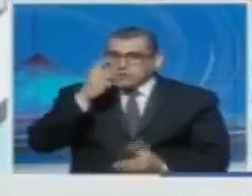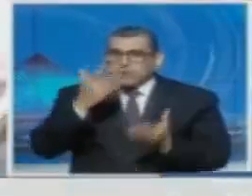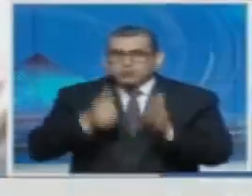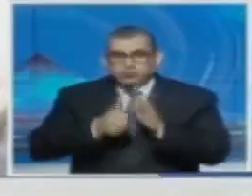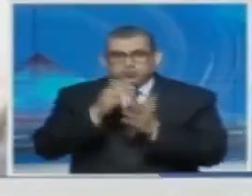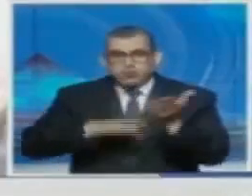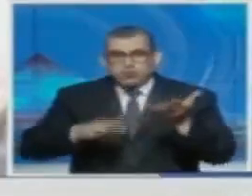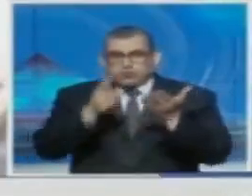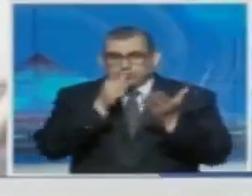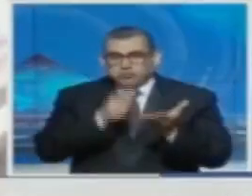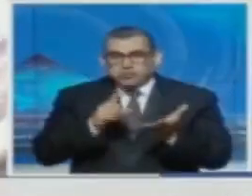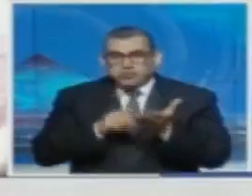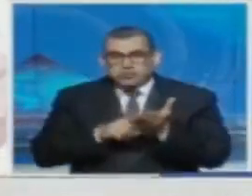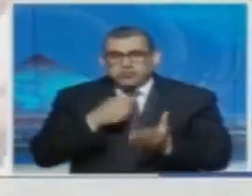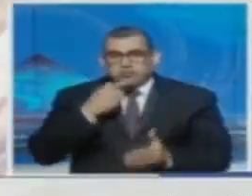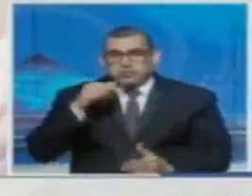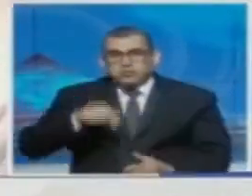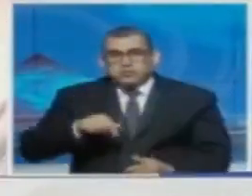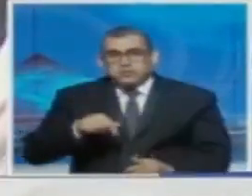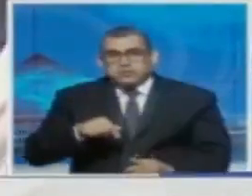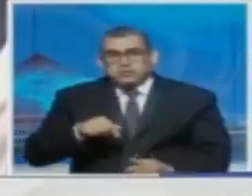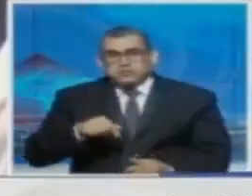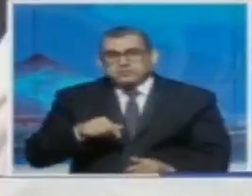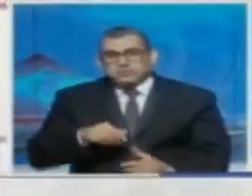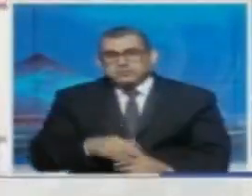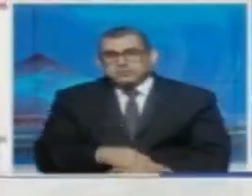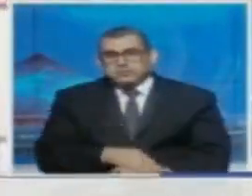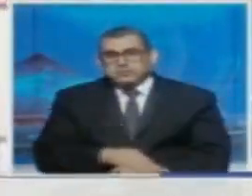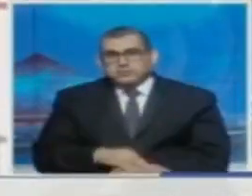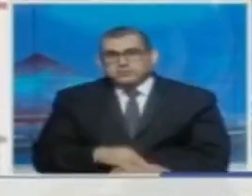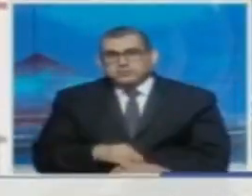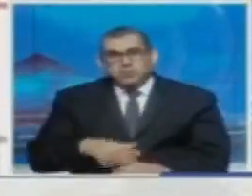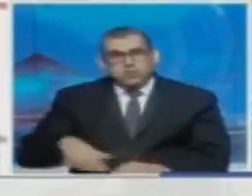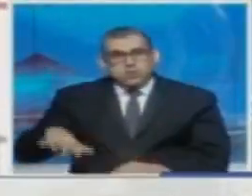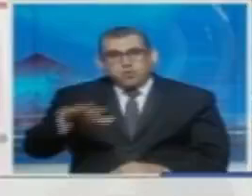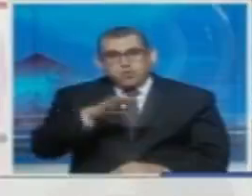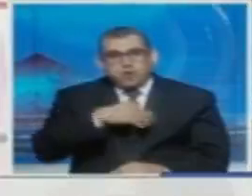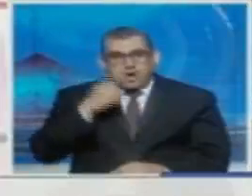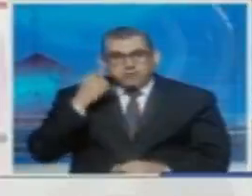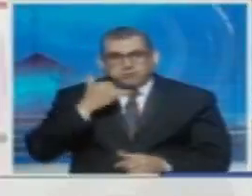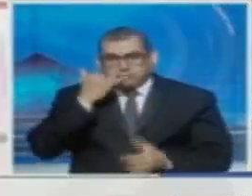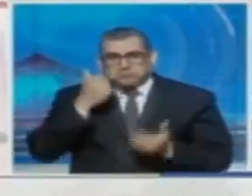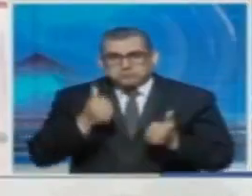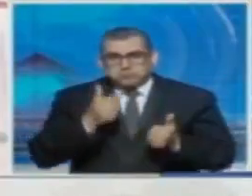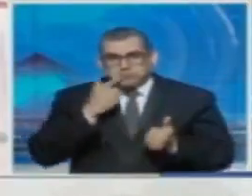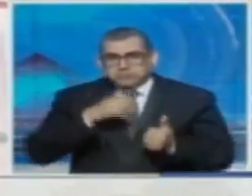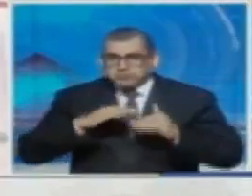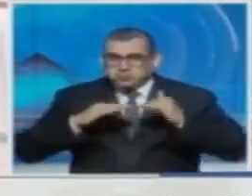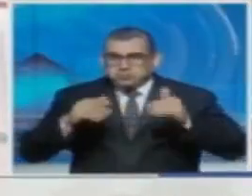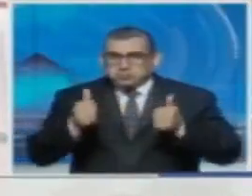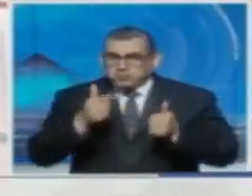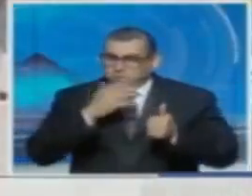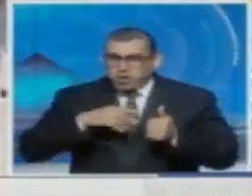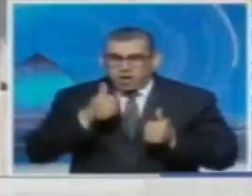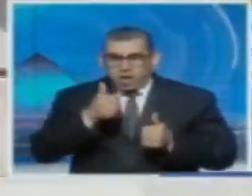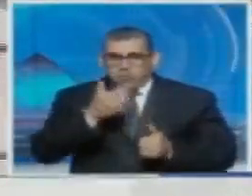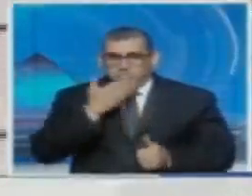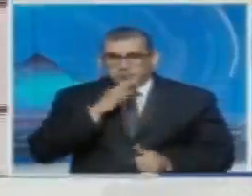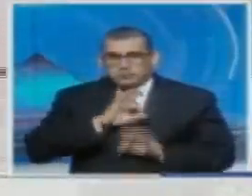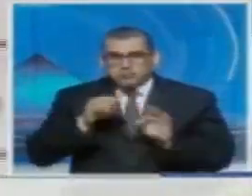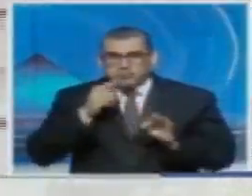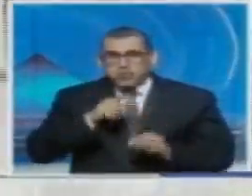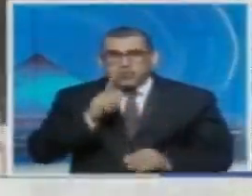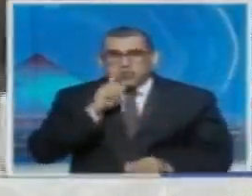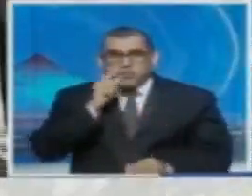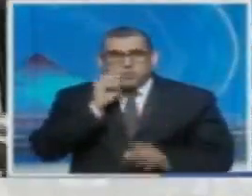لا حلو، اللجنه هاديه ومفيش دوشه يعني. ده كل حاجه احنا عايزينها متوفرة، وهدوء وكل حاجه حلوه. أولياء